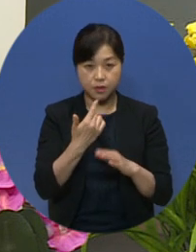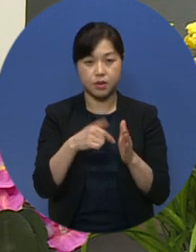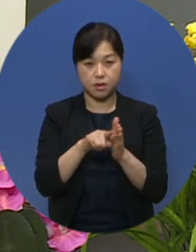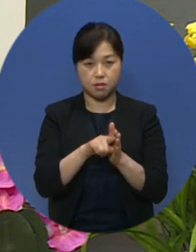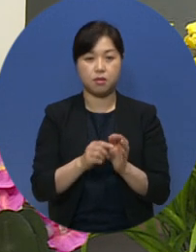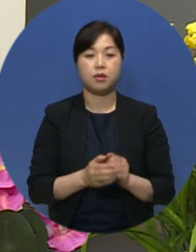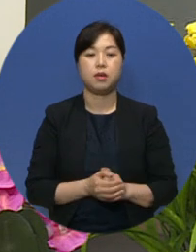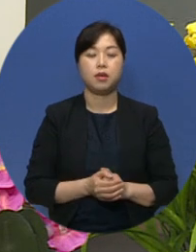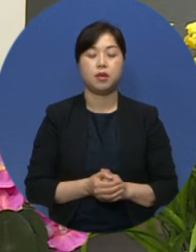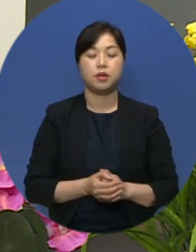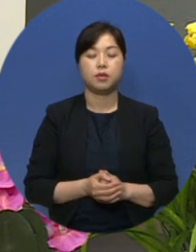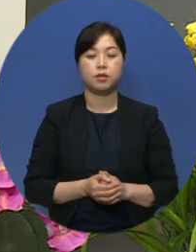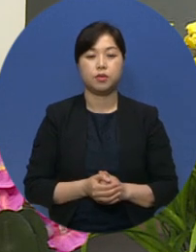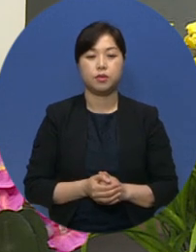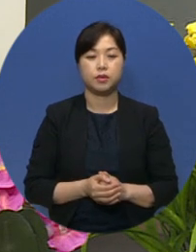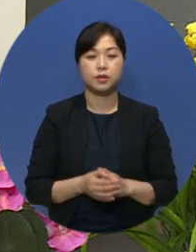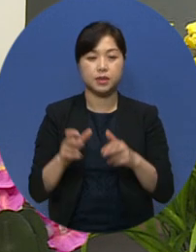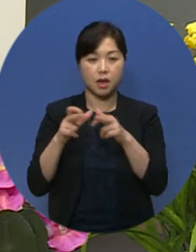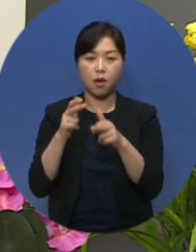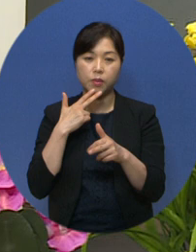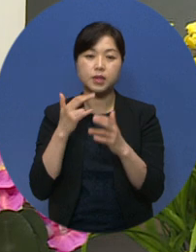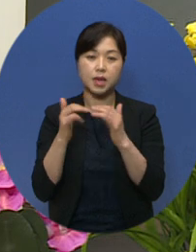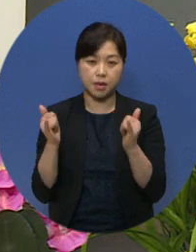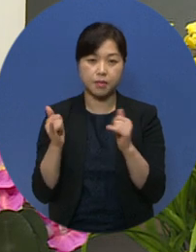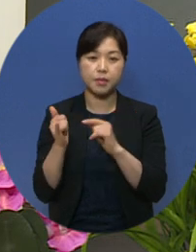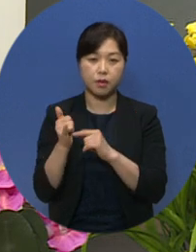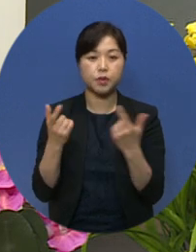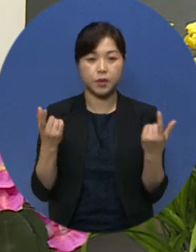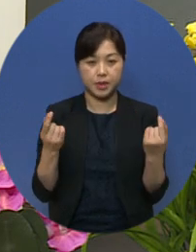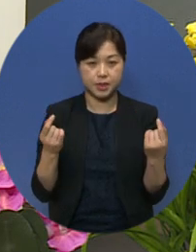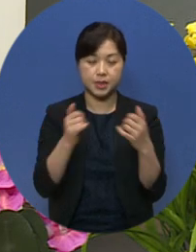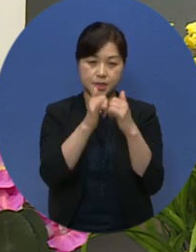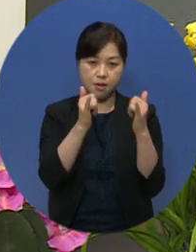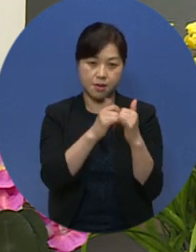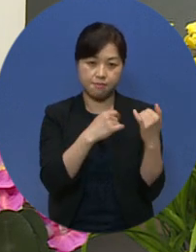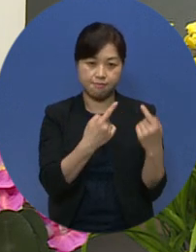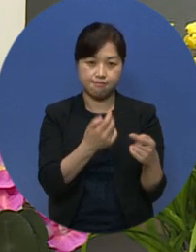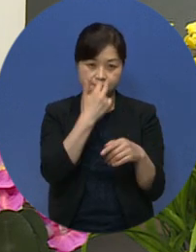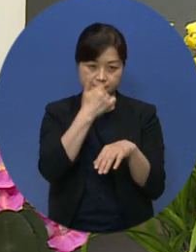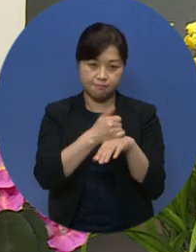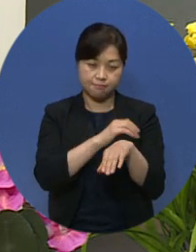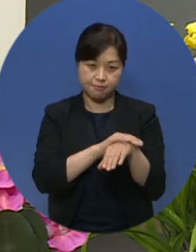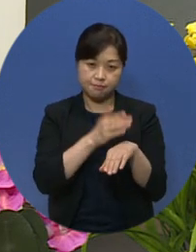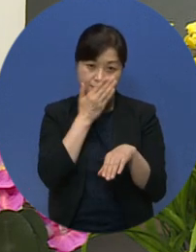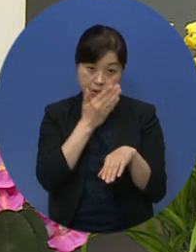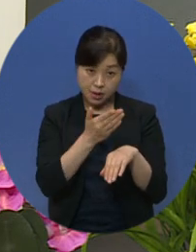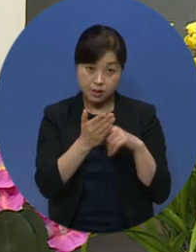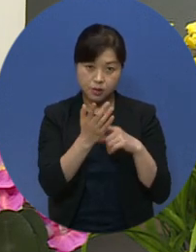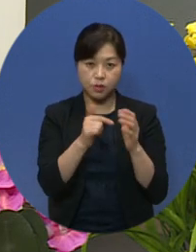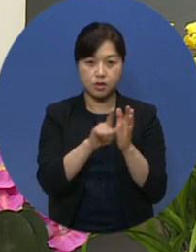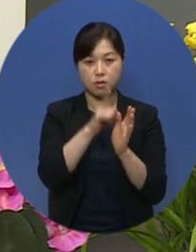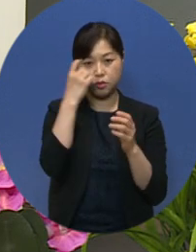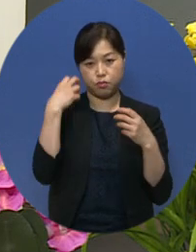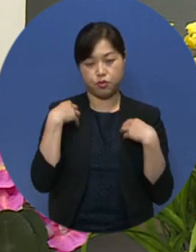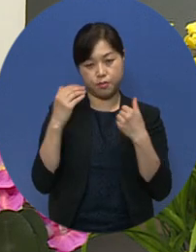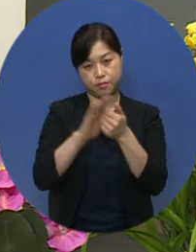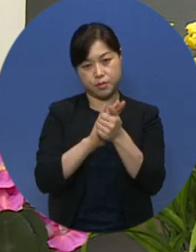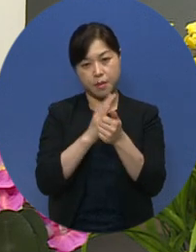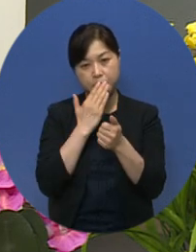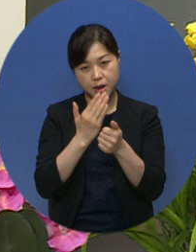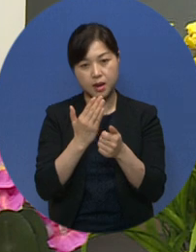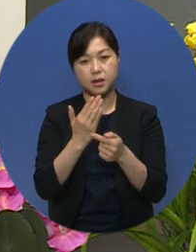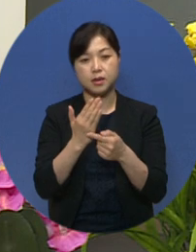비장애인과 똑같은 사회적인 적응에 에 국가가 배려할 수 있는 그런